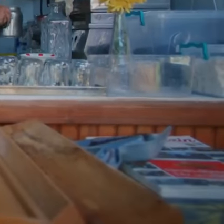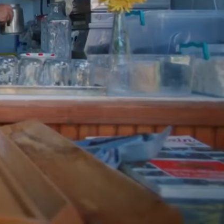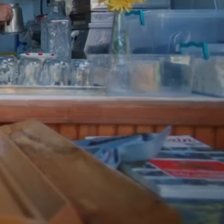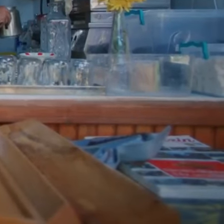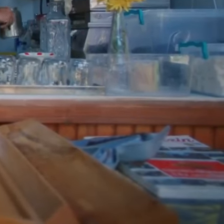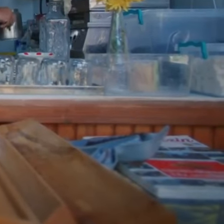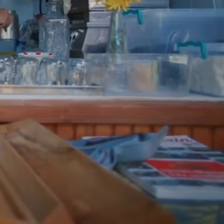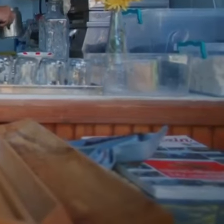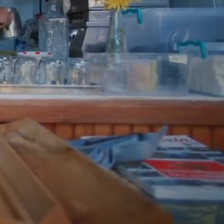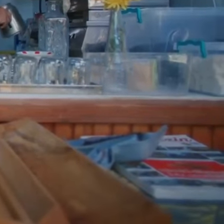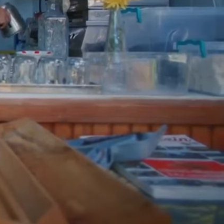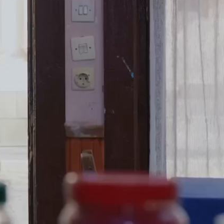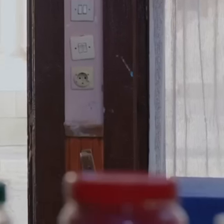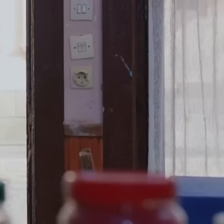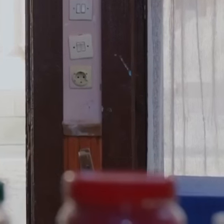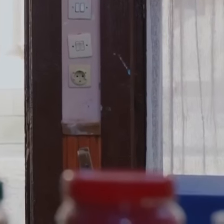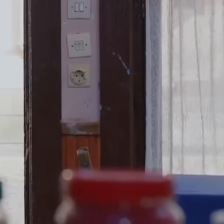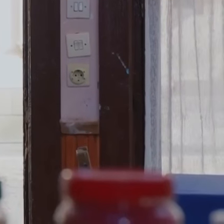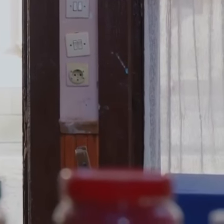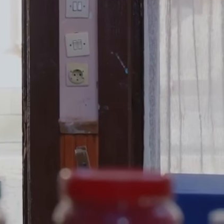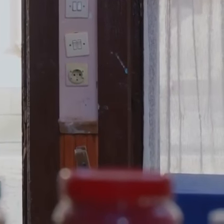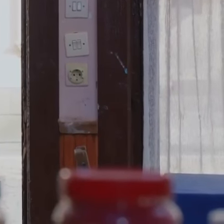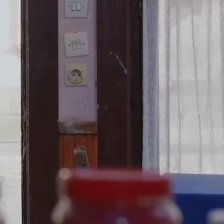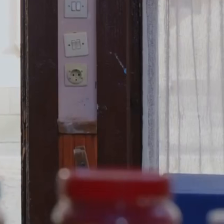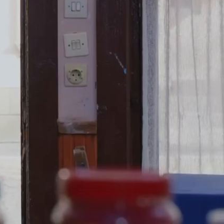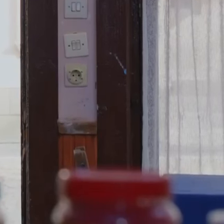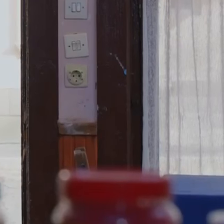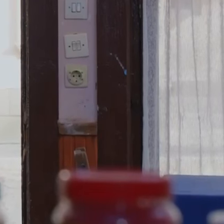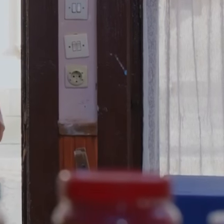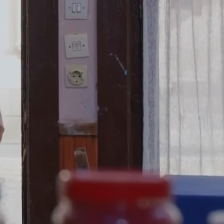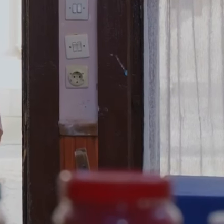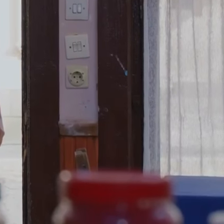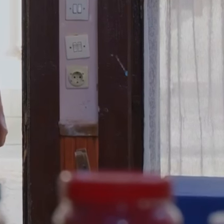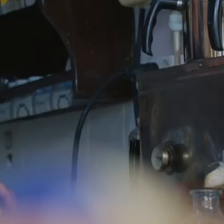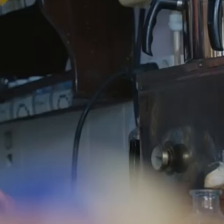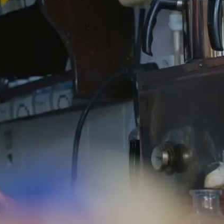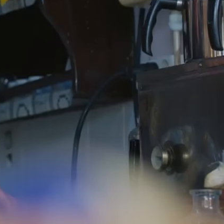Münir ocakta çay demliyor. Halit utana sıkıla kapıya geldi.